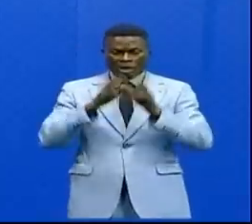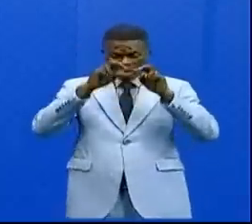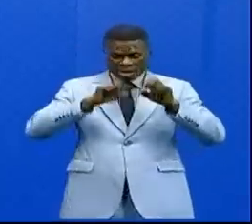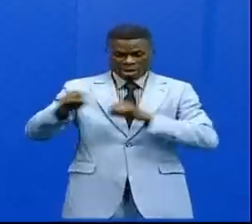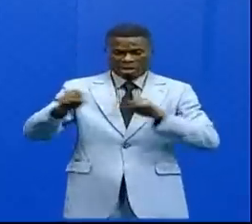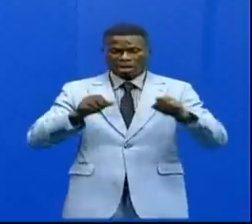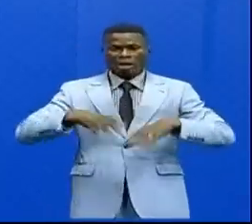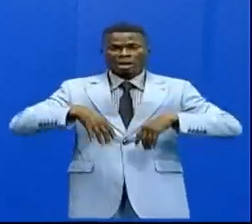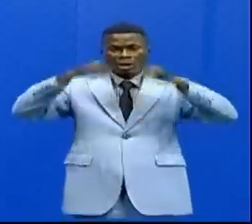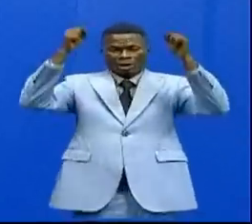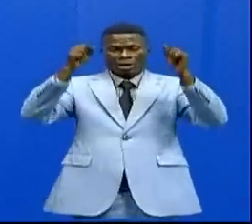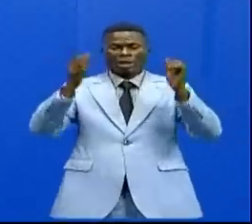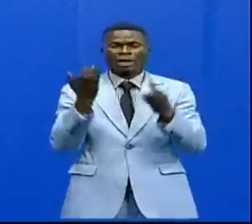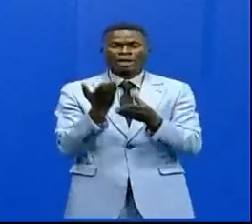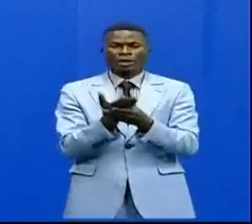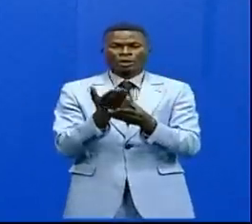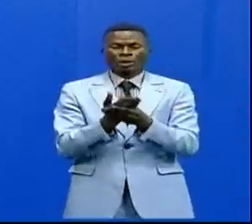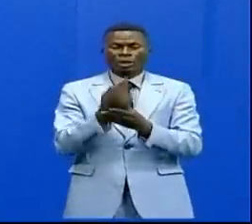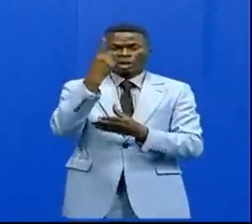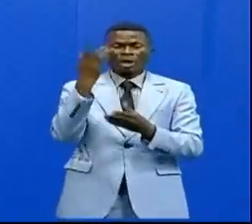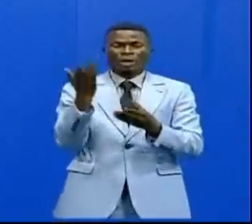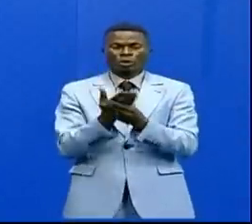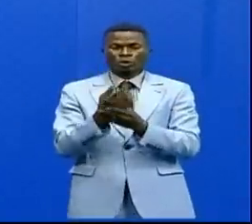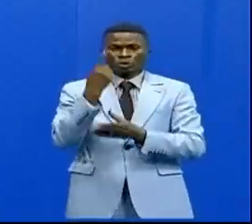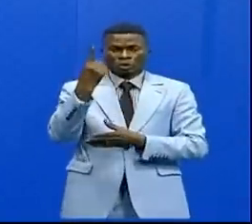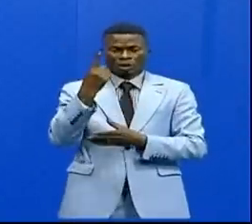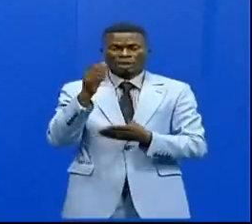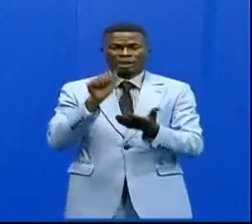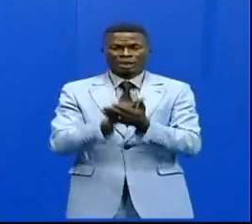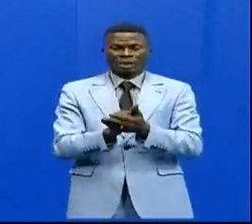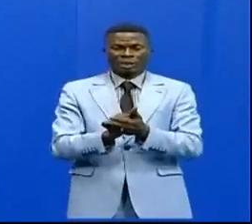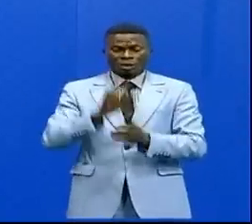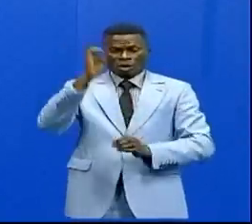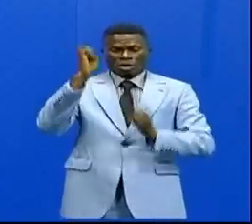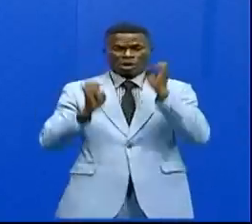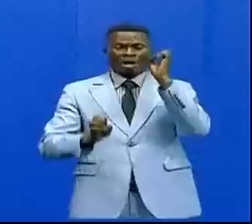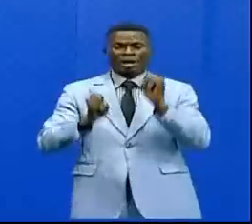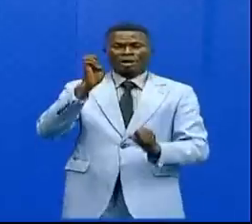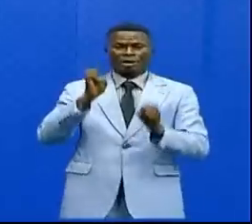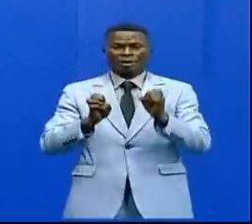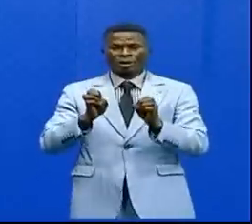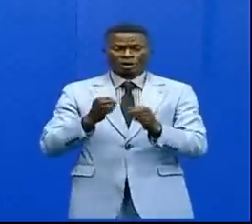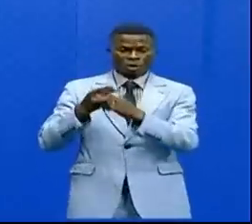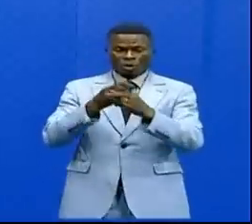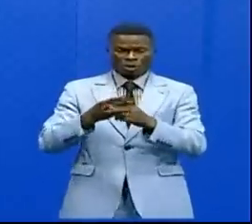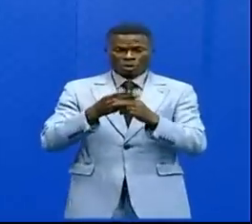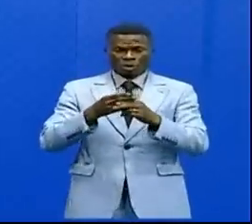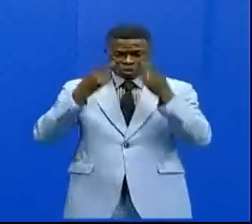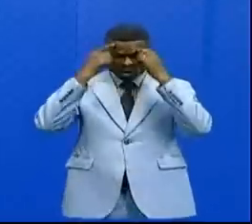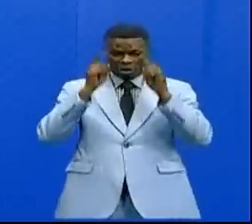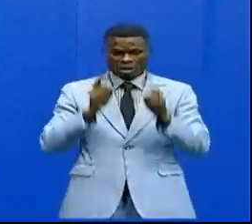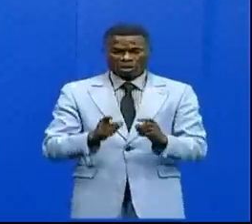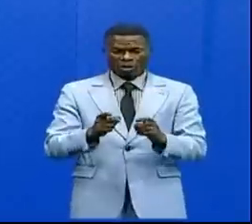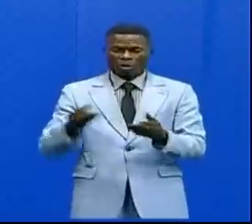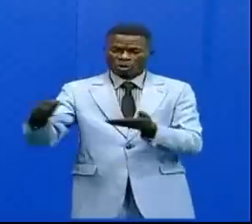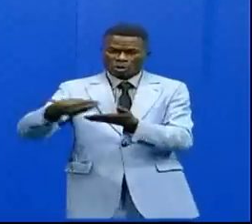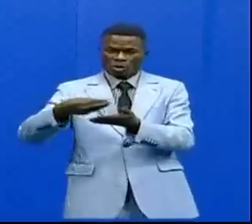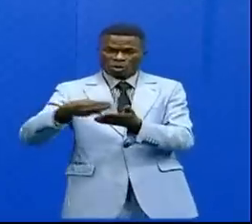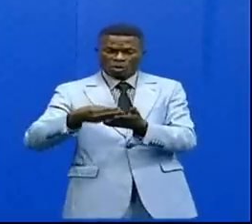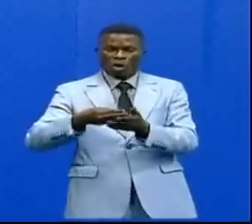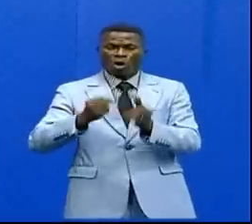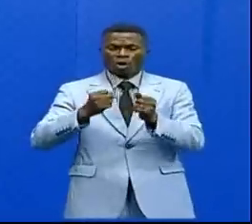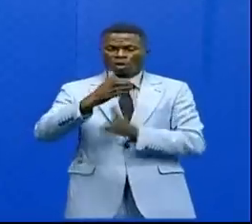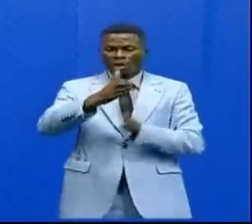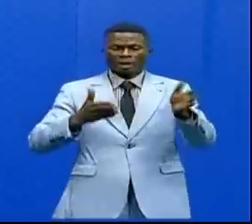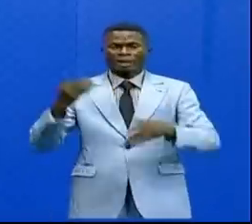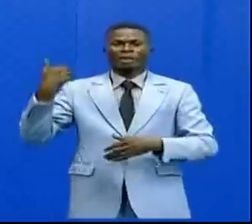et à l'adoption des dossiers, un dossier, il s'agit de l'évaluation et suivi des mesures pour la mobilisation accrue des